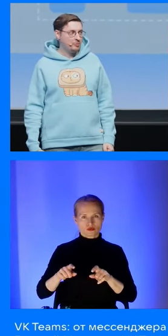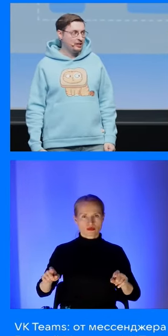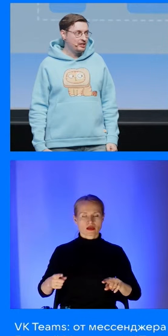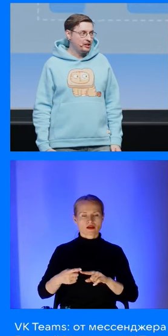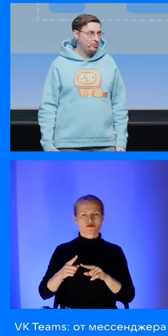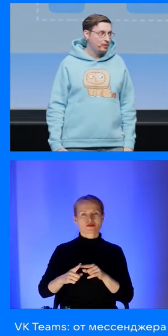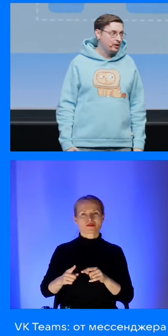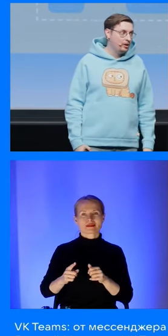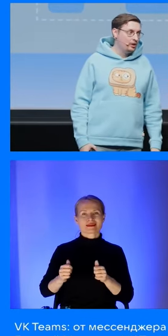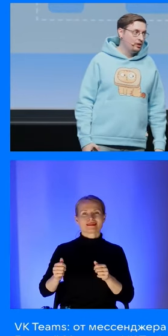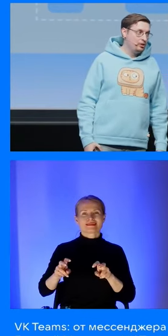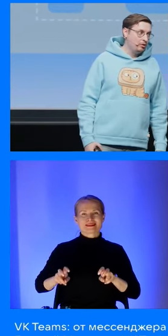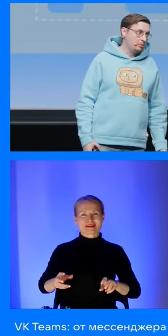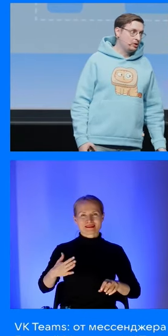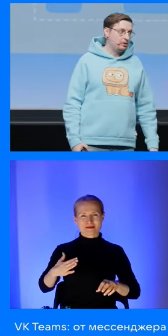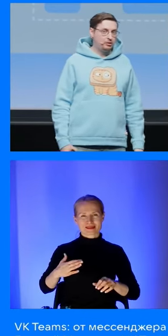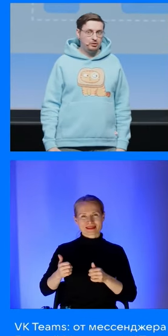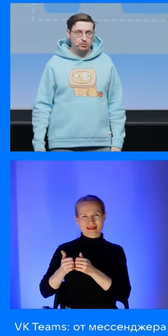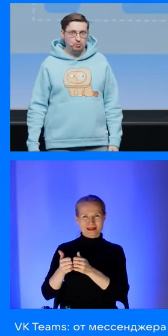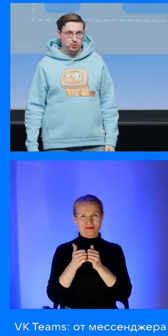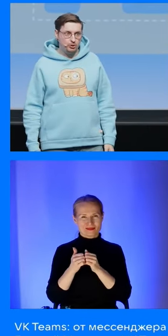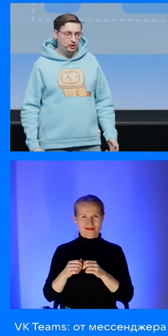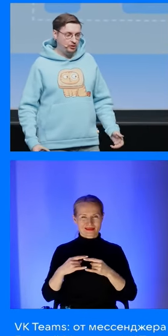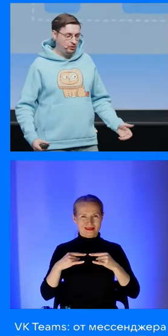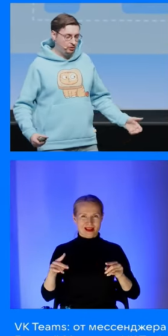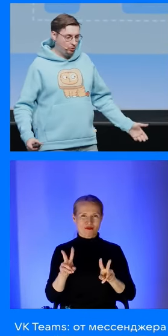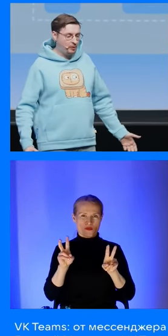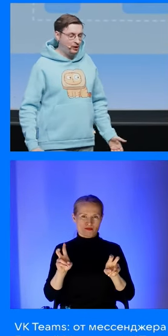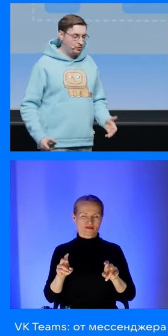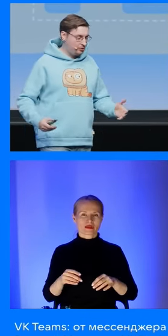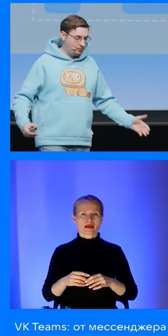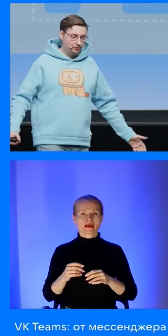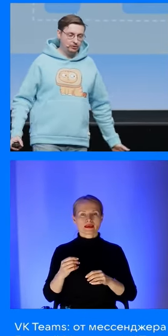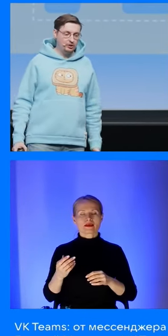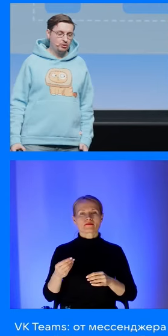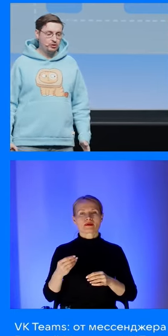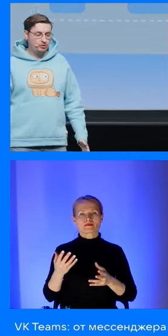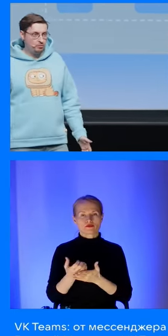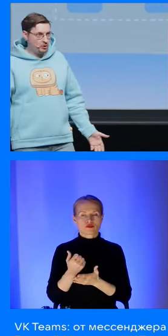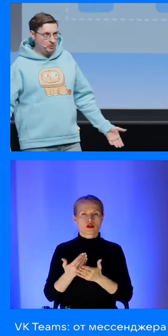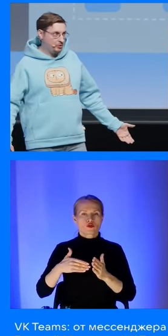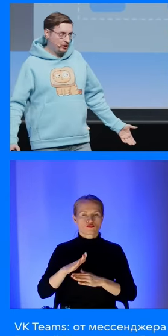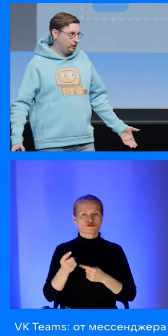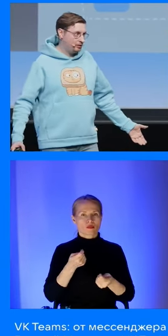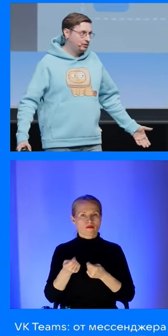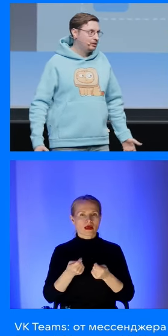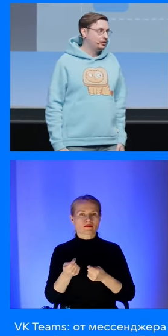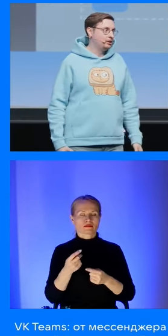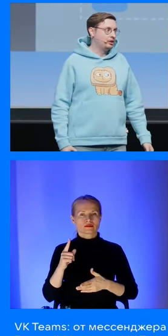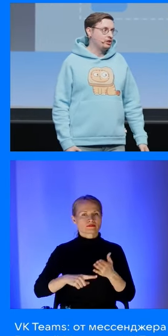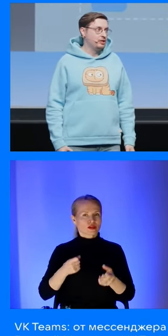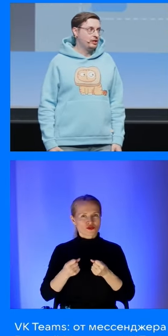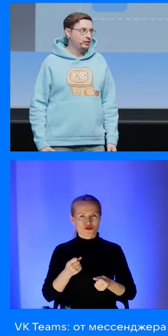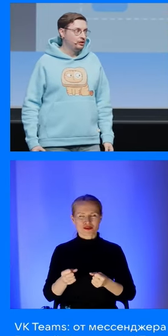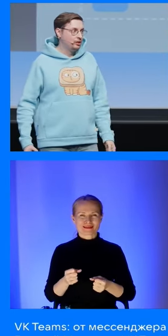соседними столами от нас сидят. И, в общем-то, получили лучшую управляемость, надежность, в принципе, не пострадала,